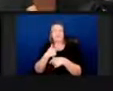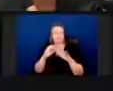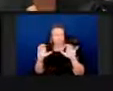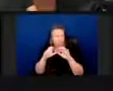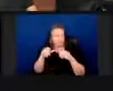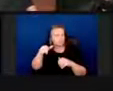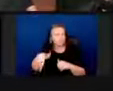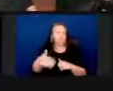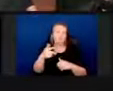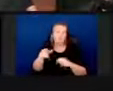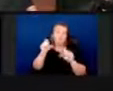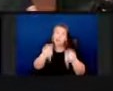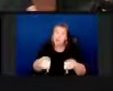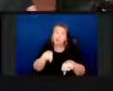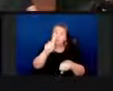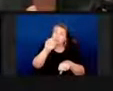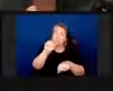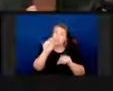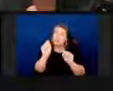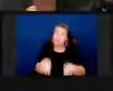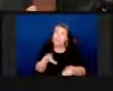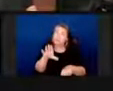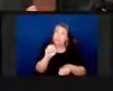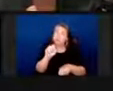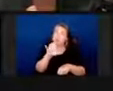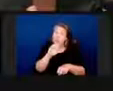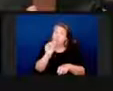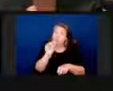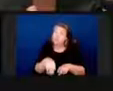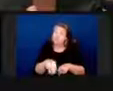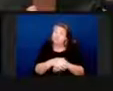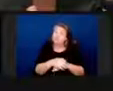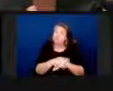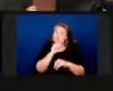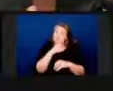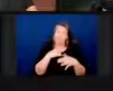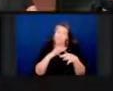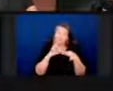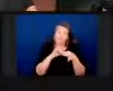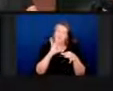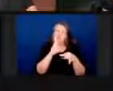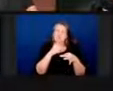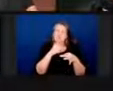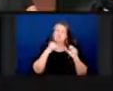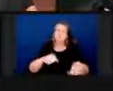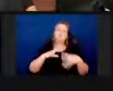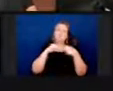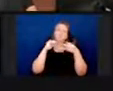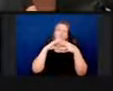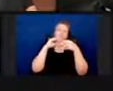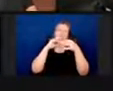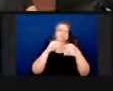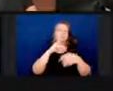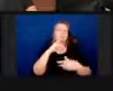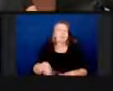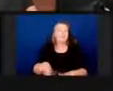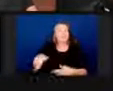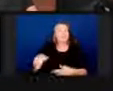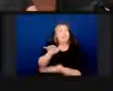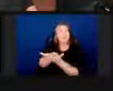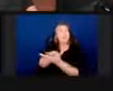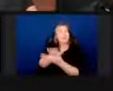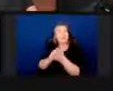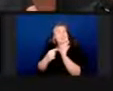بالتصديق وما إلى ذلك طبعا وفعل اللازم وأنا أستطيع أن أقول بأن